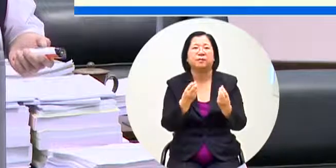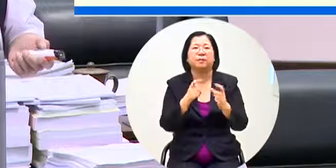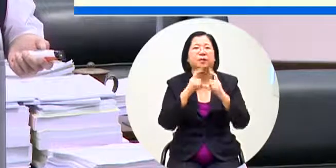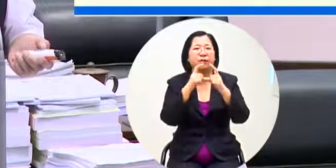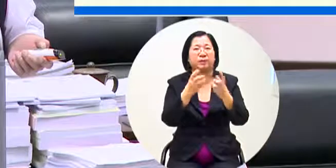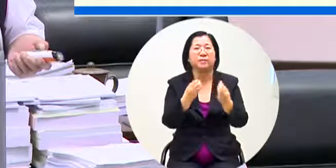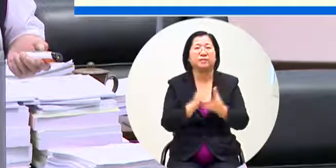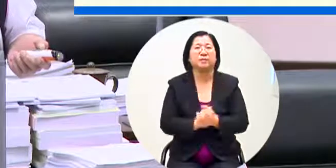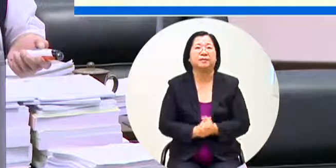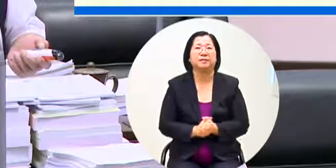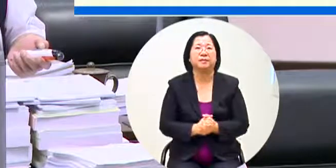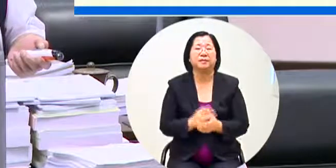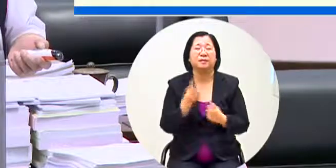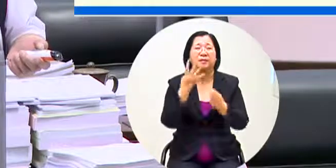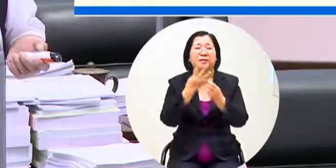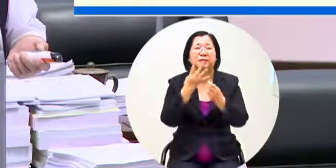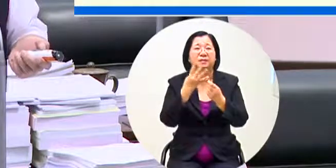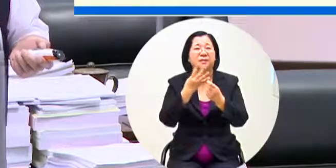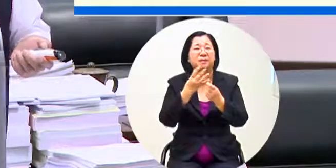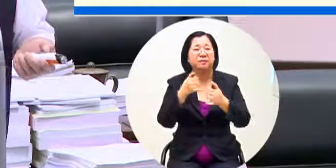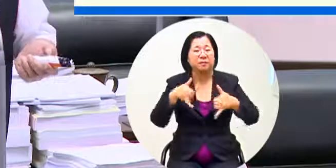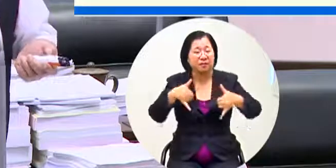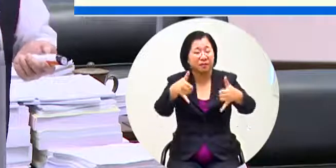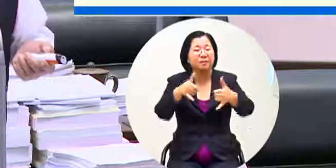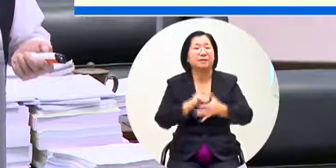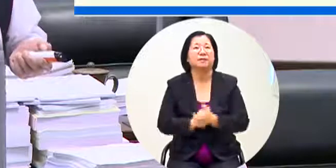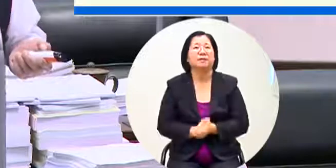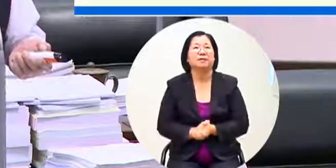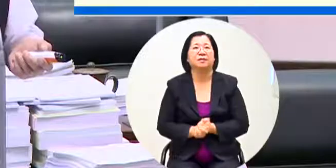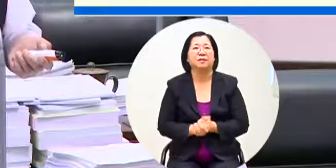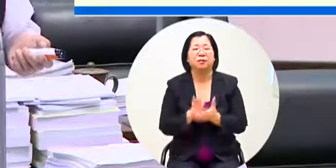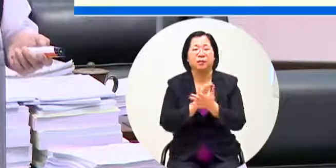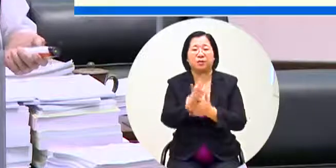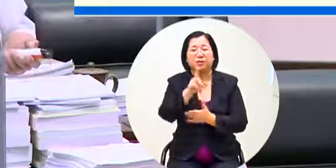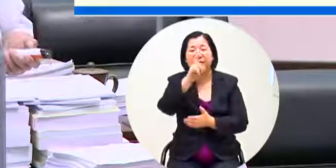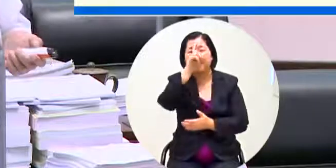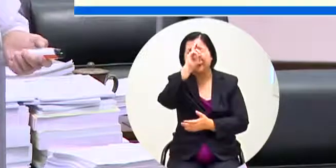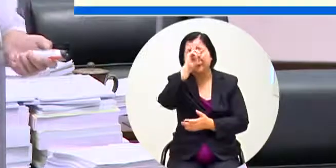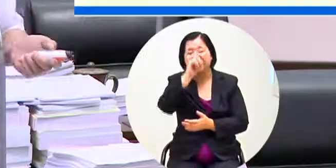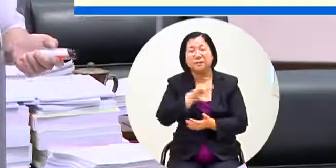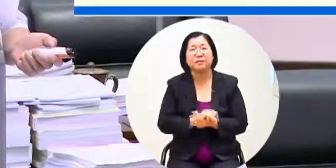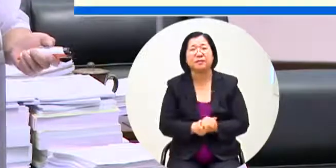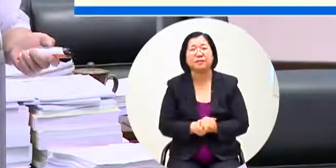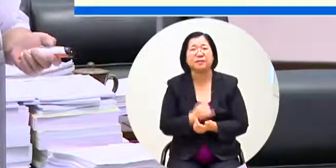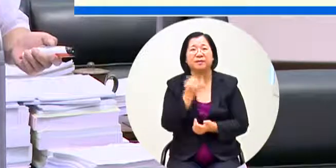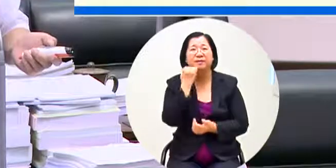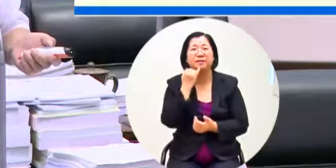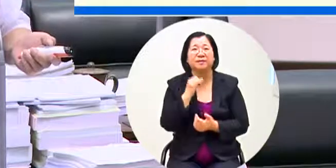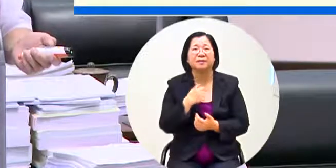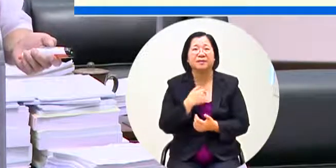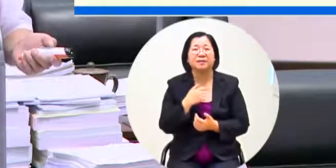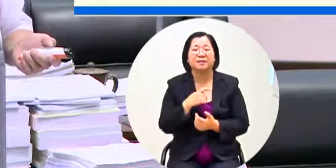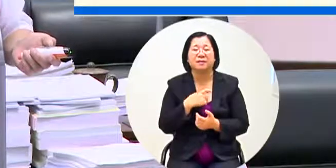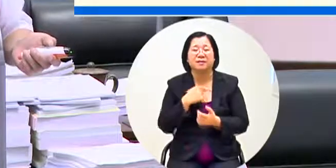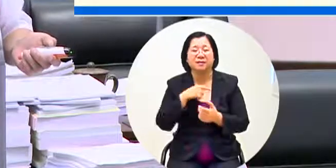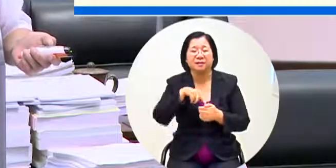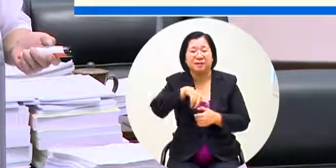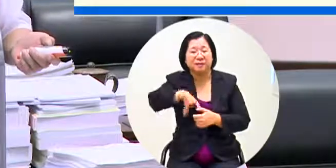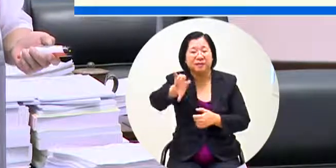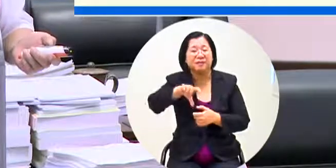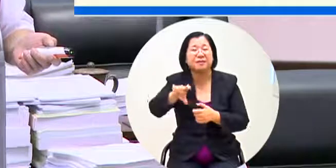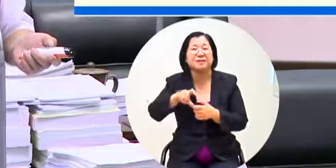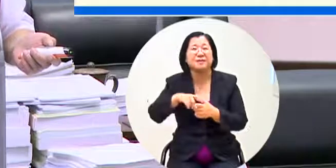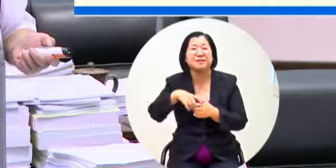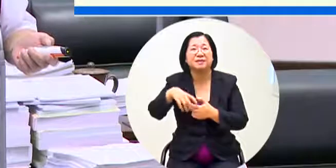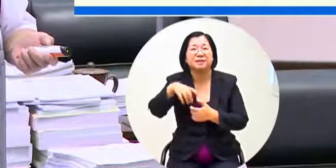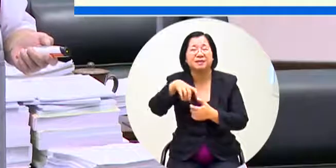道路，四米道路的未来希望会当接到因恁恒区来的二十米道路啦吼。第二就是讲，现有两条即